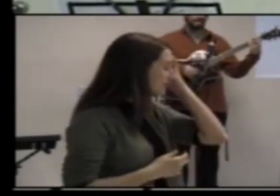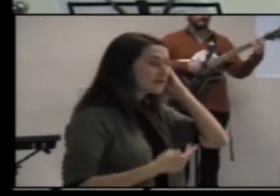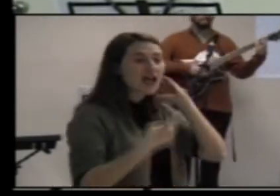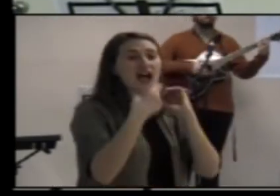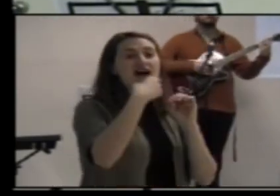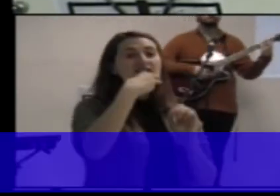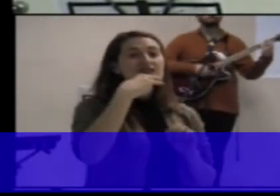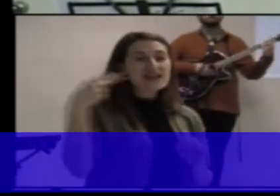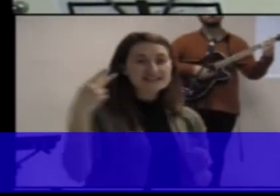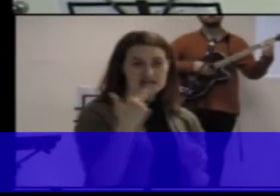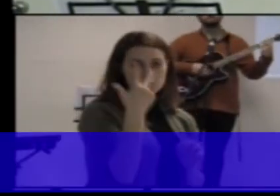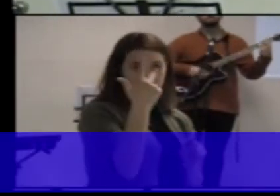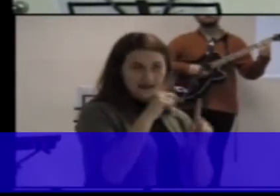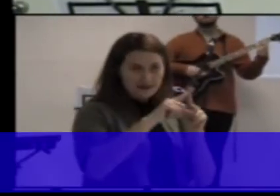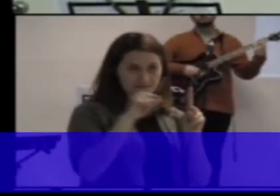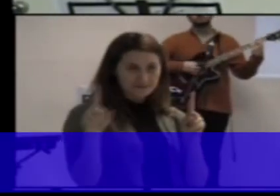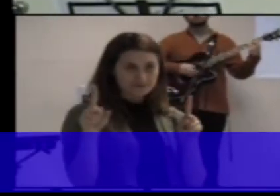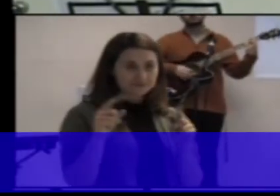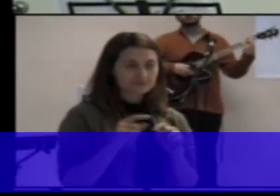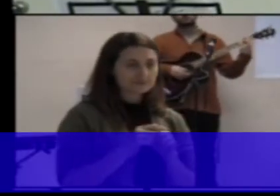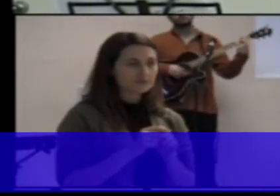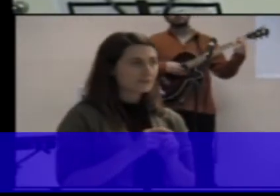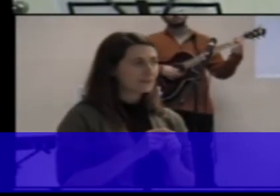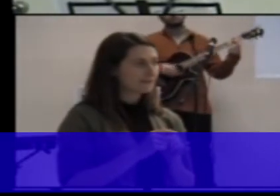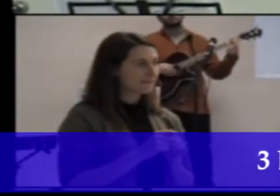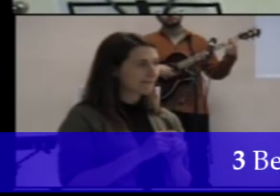dal versetto 3. Ci siete?